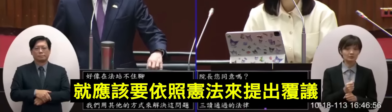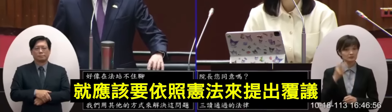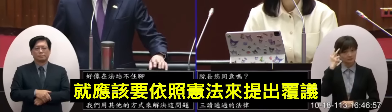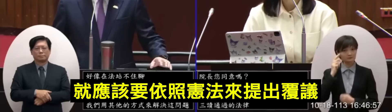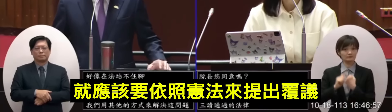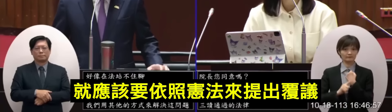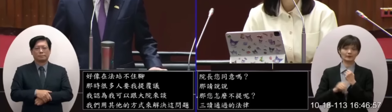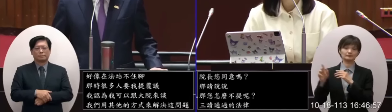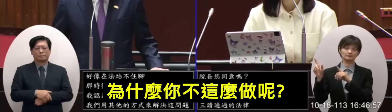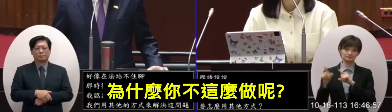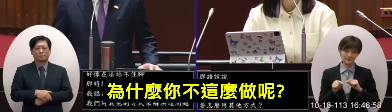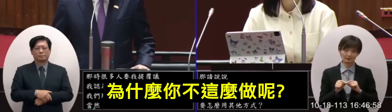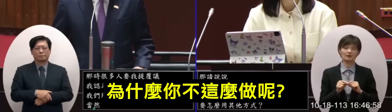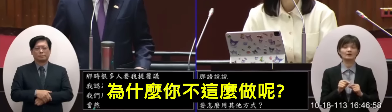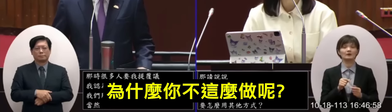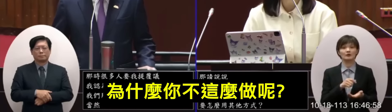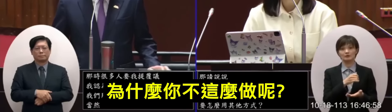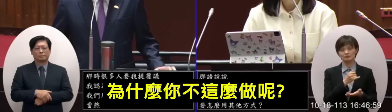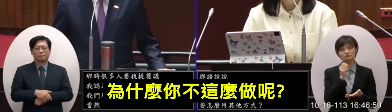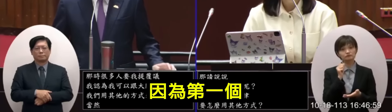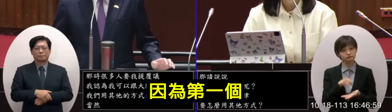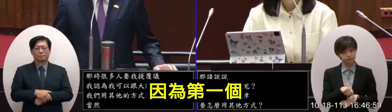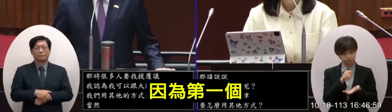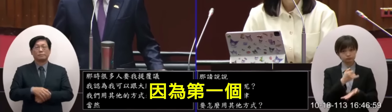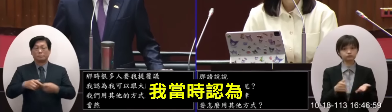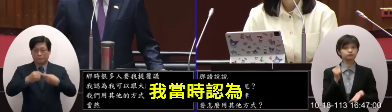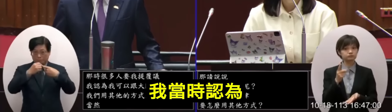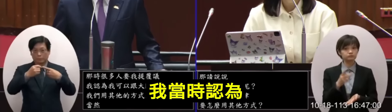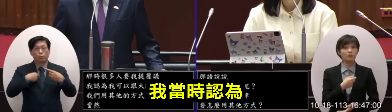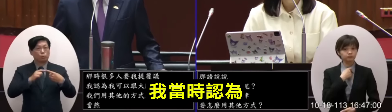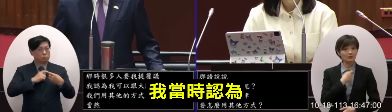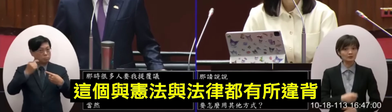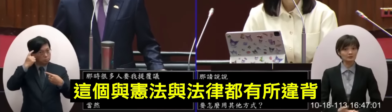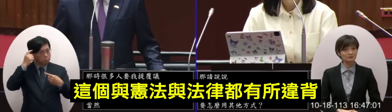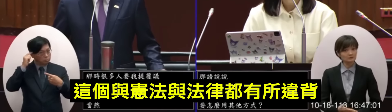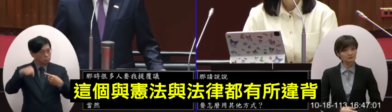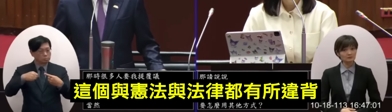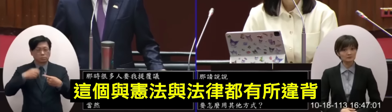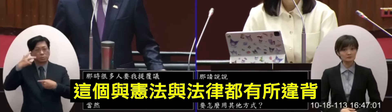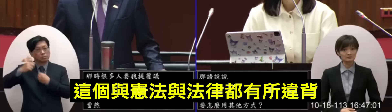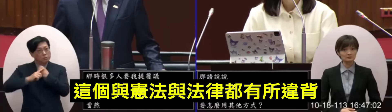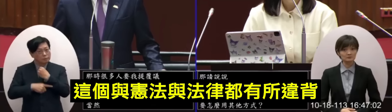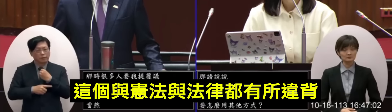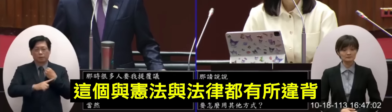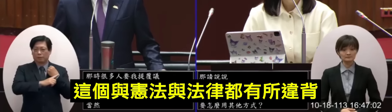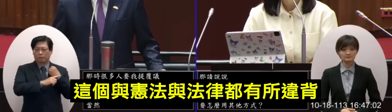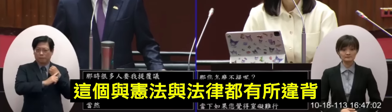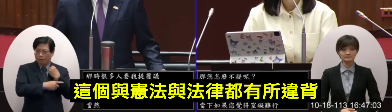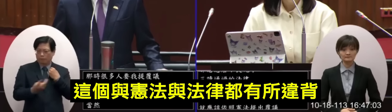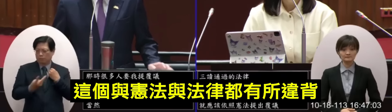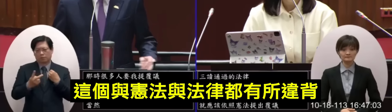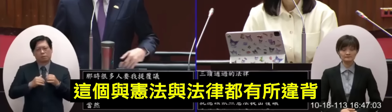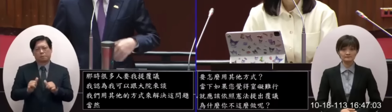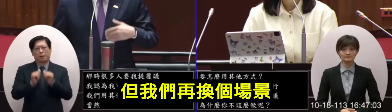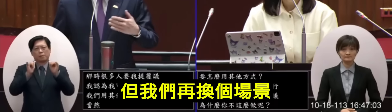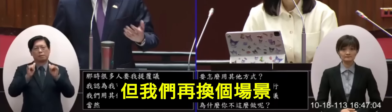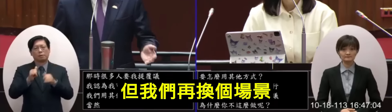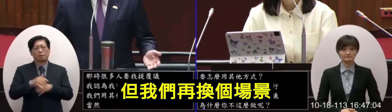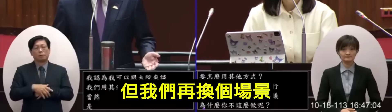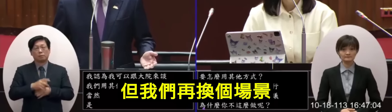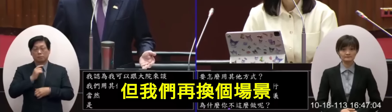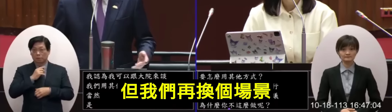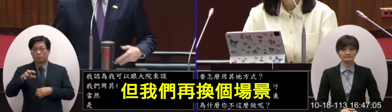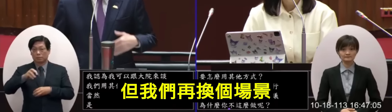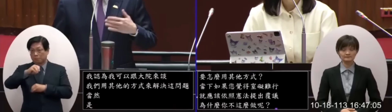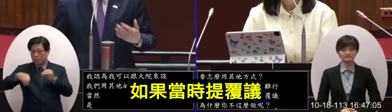来提出复议。为什么你不这么做呢？ 因为第一个，我当时认为这个与宪法与法律都有所违背。但我们再